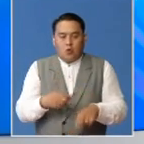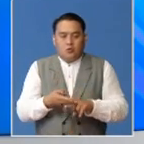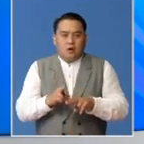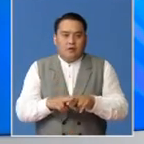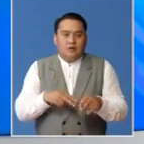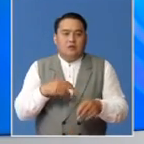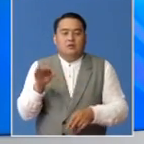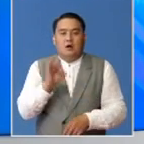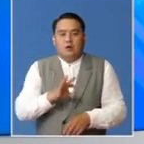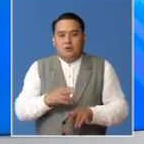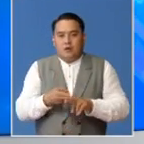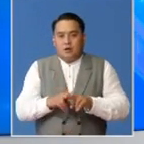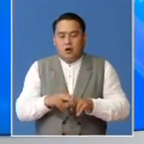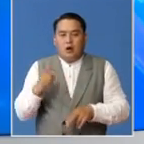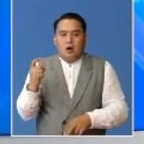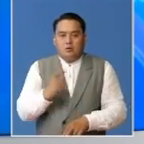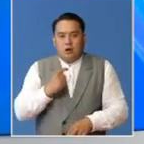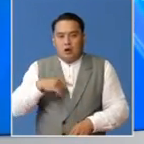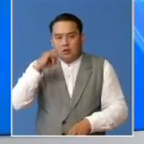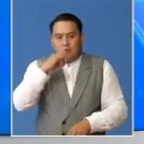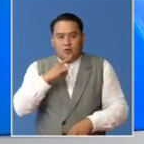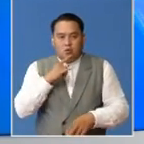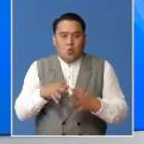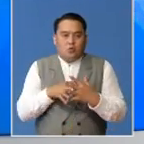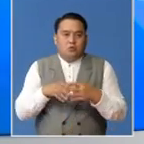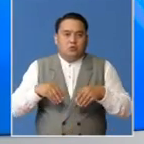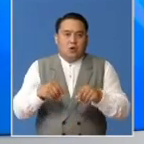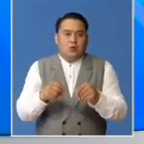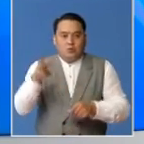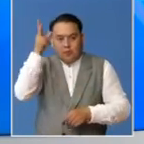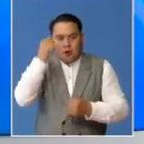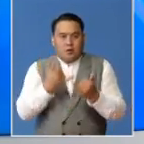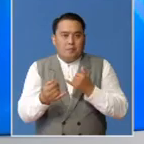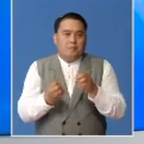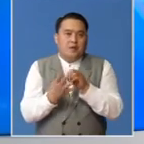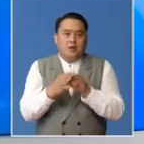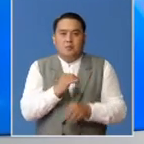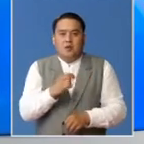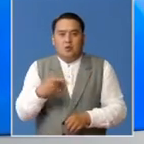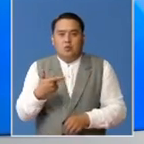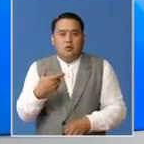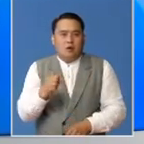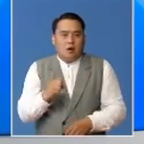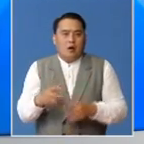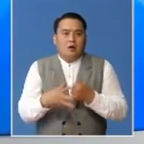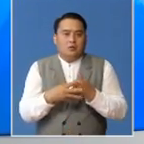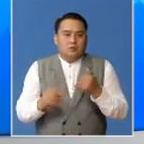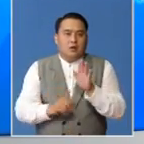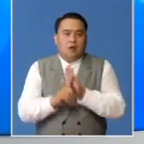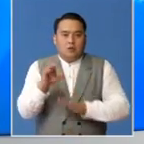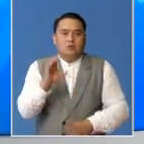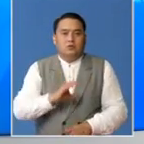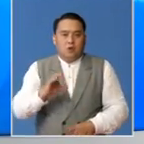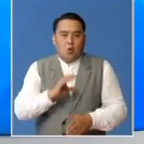Министерстве сельского хозяйства. В этом году казахстанские фермеры засеяли пшеницу на 15 миллионах гектарах земли. А к началу